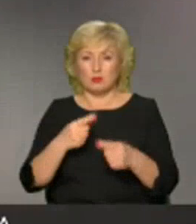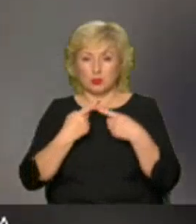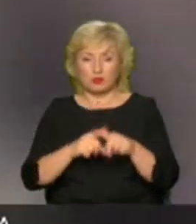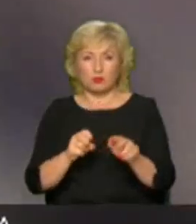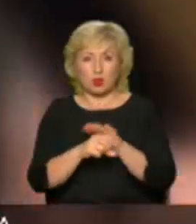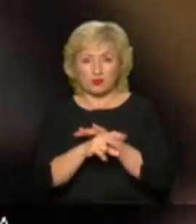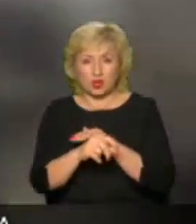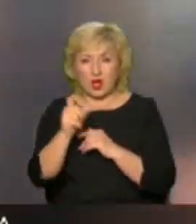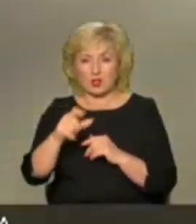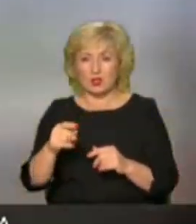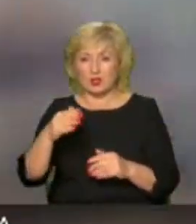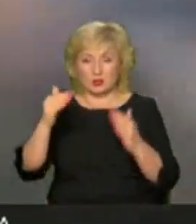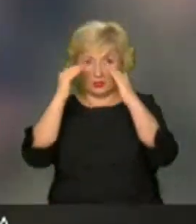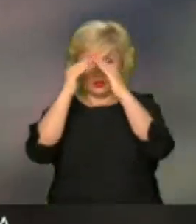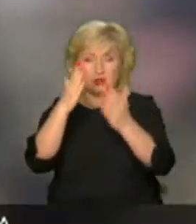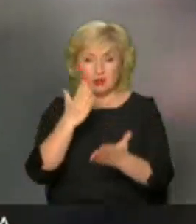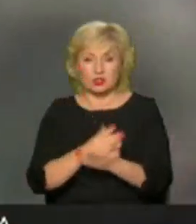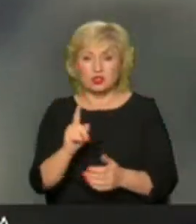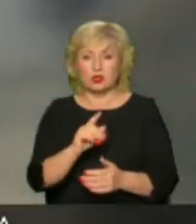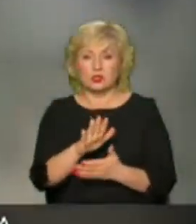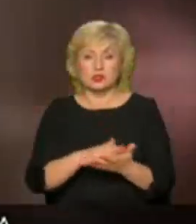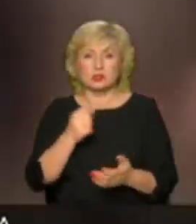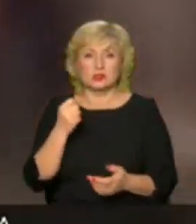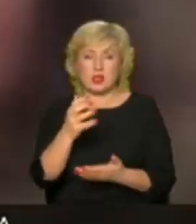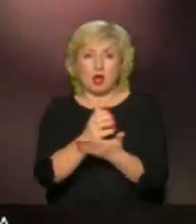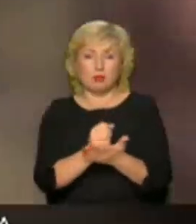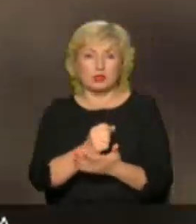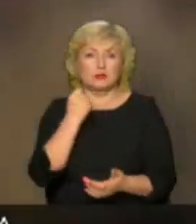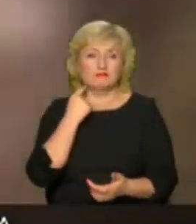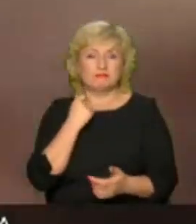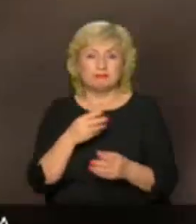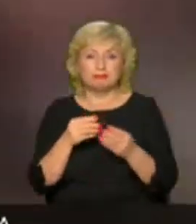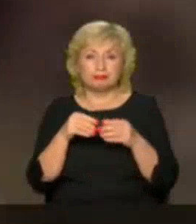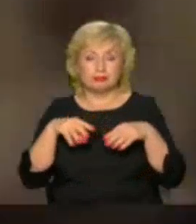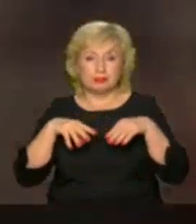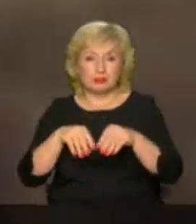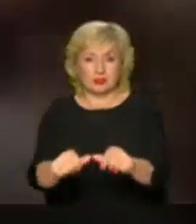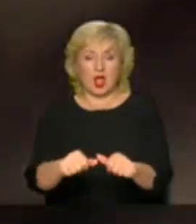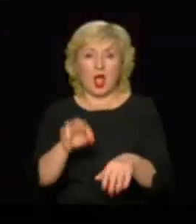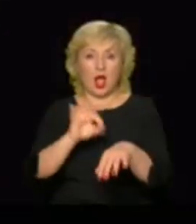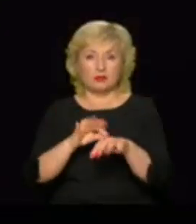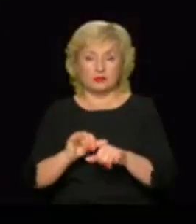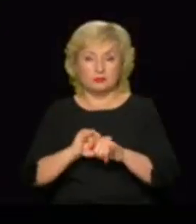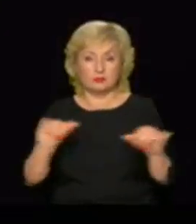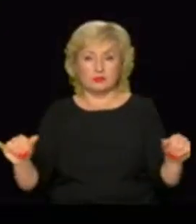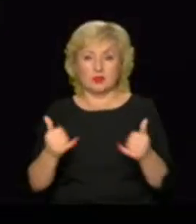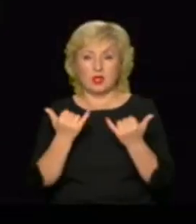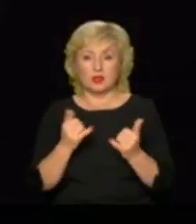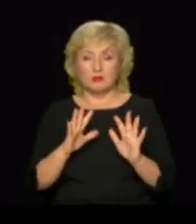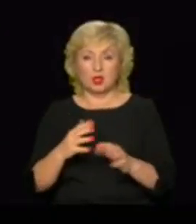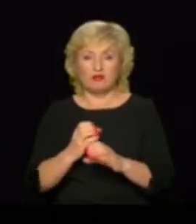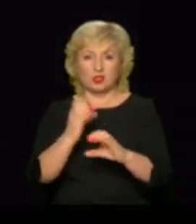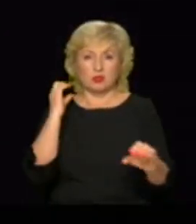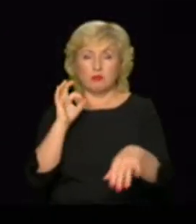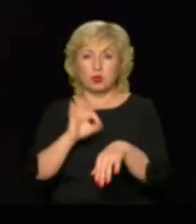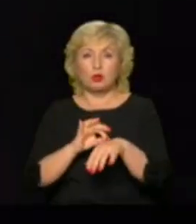там як, дах над головою є, щоправда, запаси горілки тануть, а хвороби навпаки ширяться. На даний момент в ешелоні больних